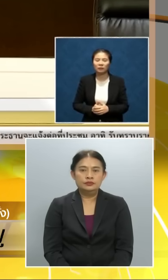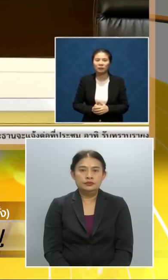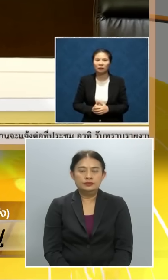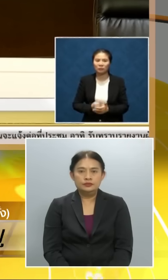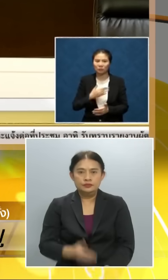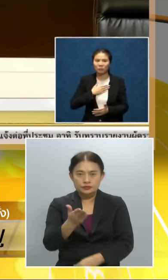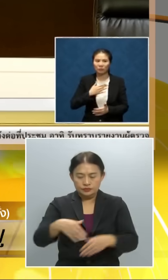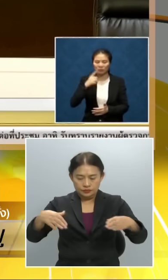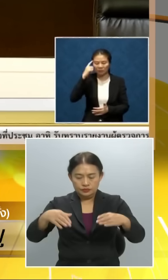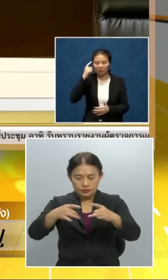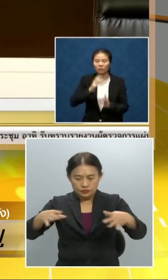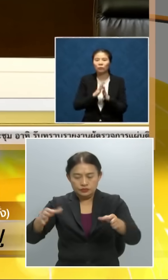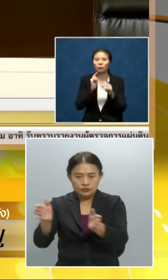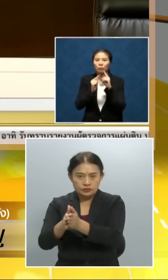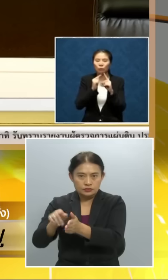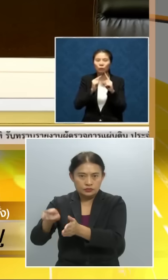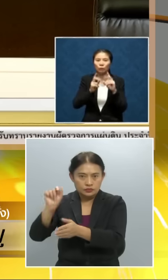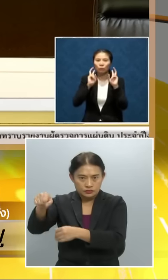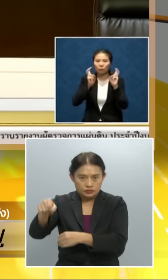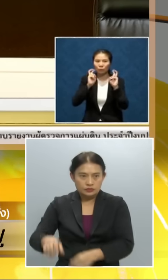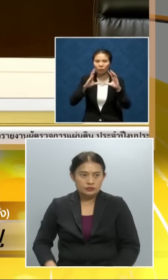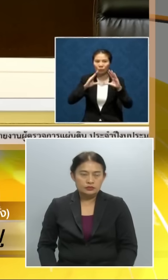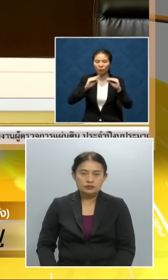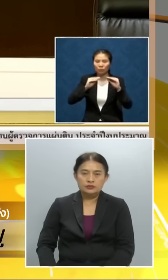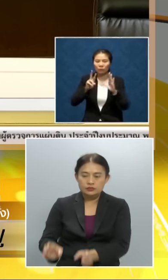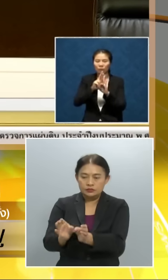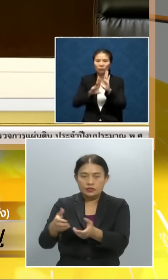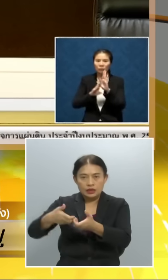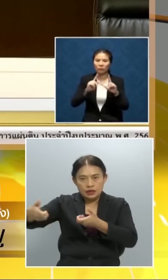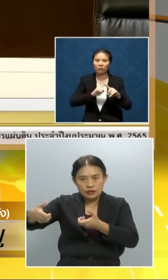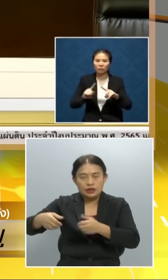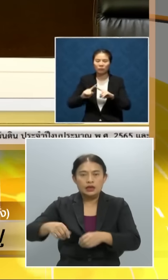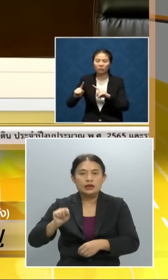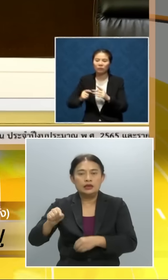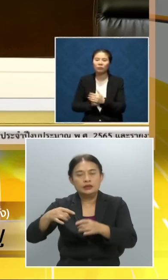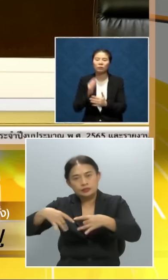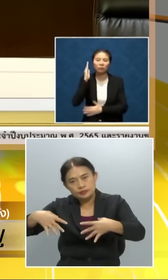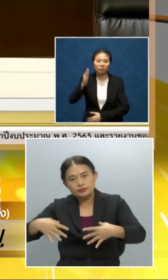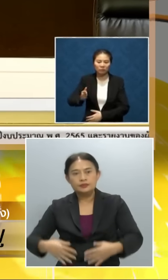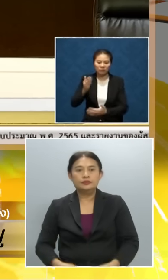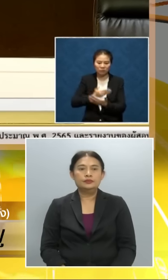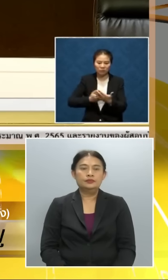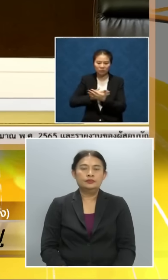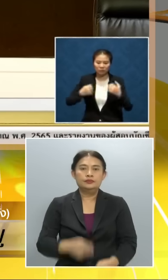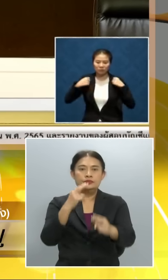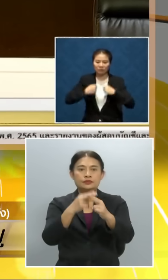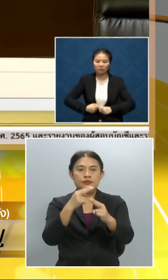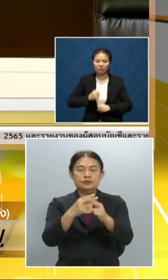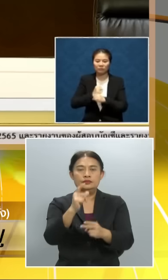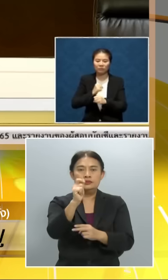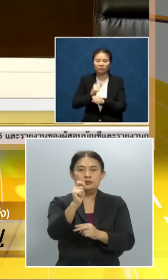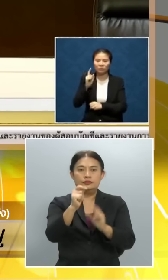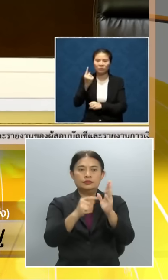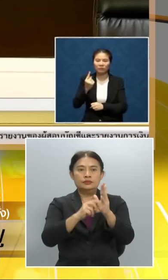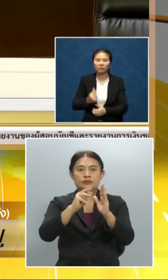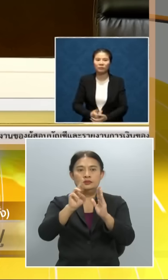ฝ่ายค้านด้วยกันใช่ไหมอาจจะแยกกันคานหรือยังไงขณะเดียวกันคุณอมรัตน์โชติปามิกุลซึ่งเป็น